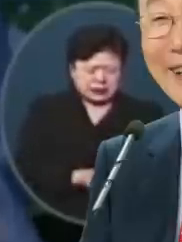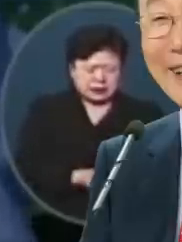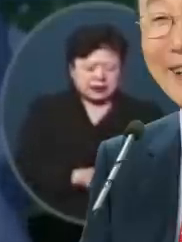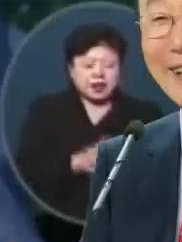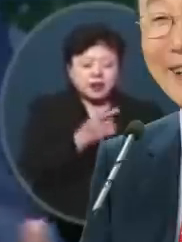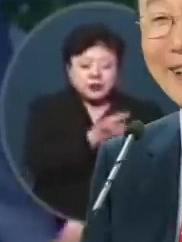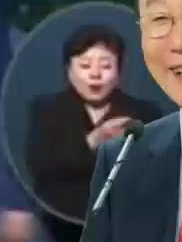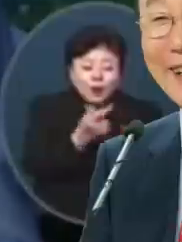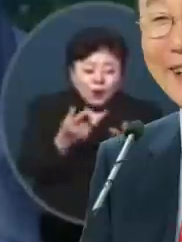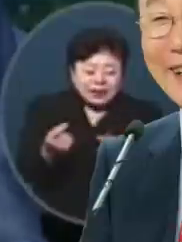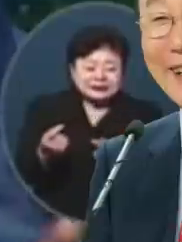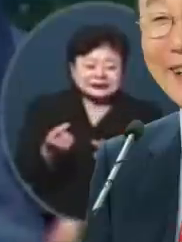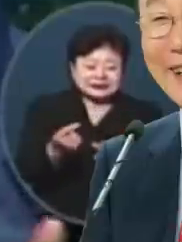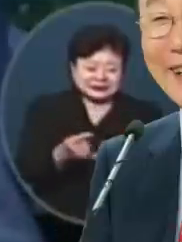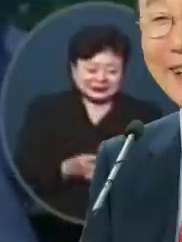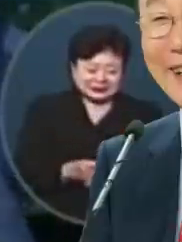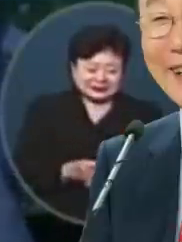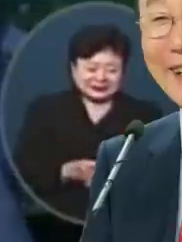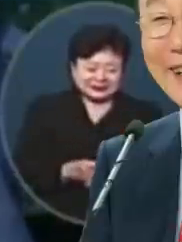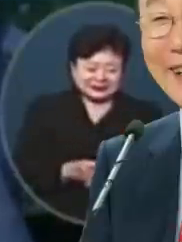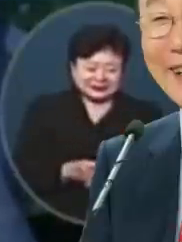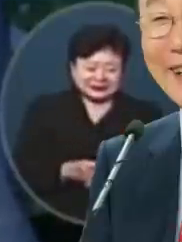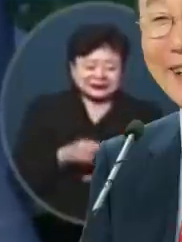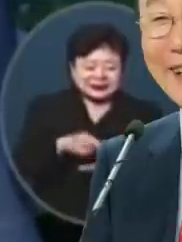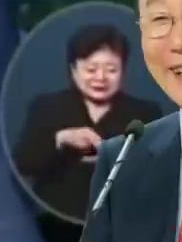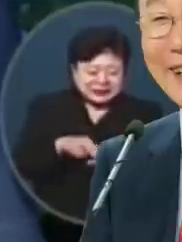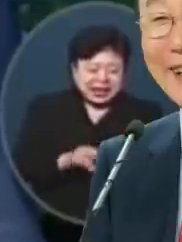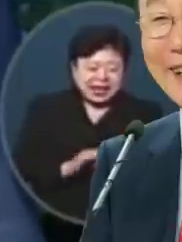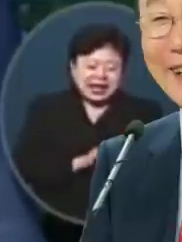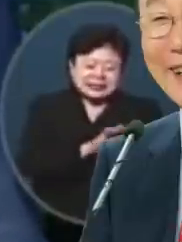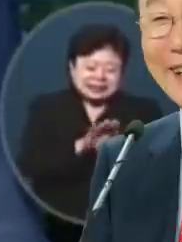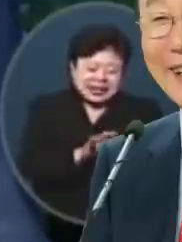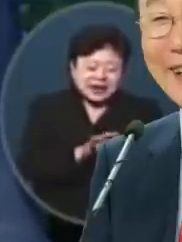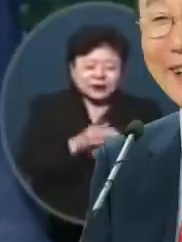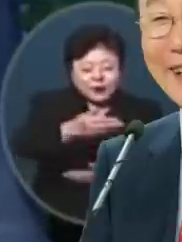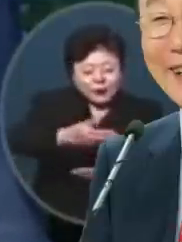동등한 인권을 가지고서 사랑으로 교제해야 되겠어.